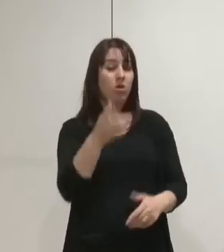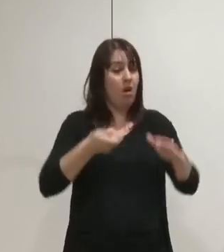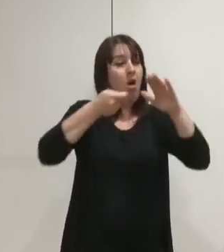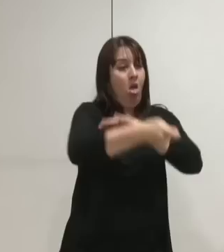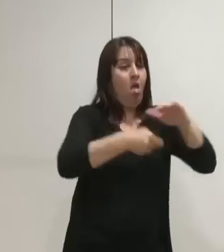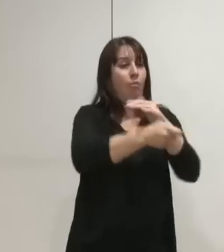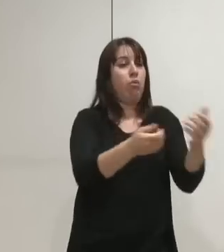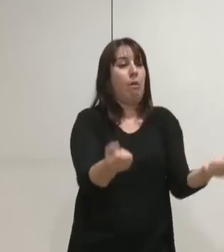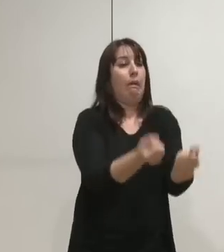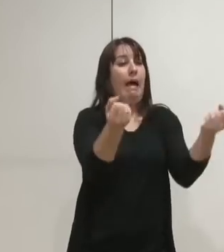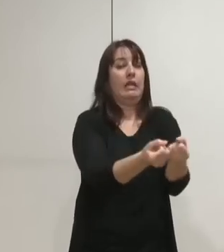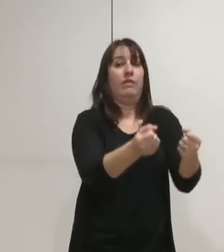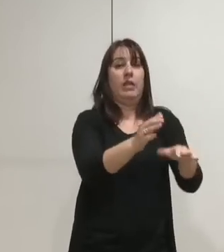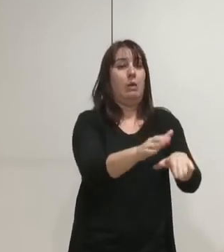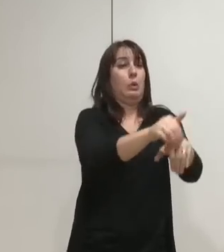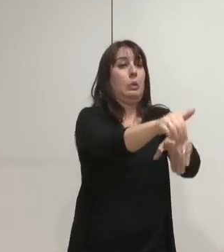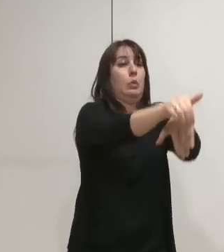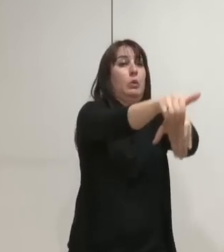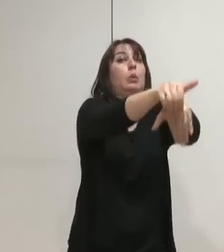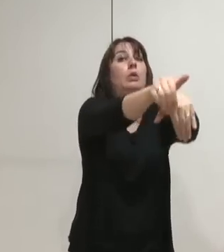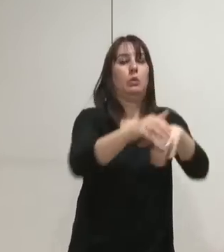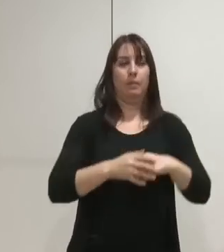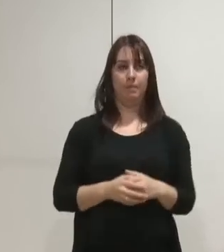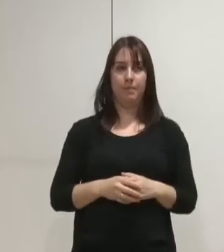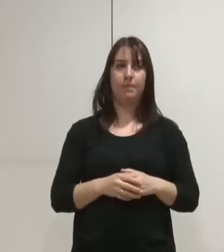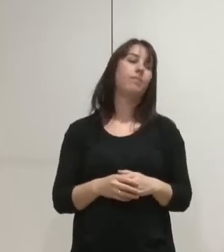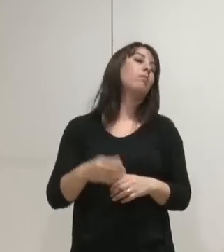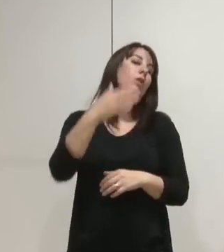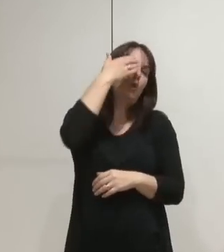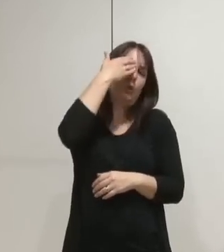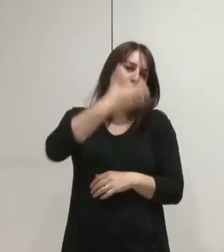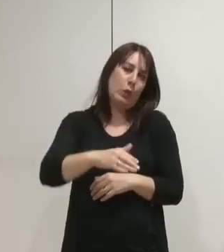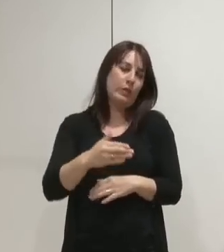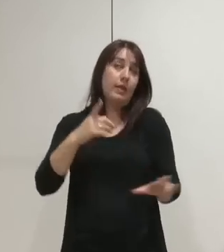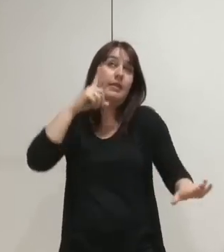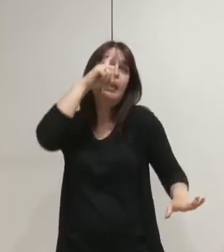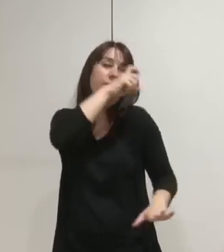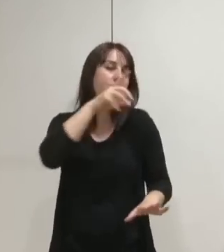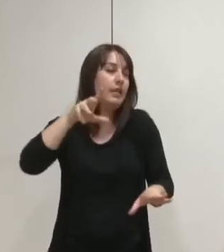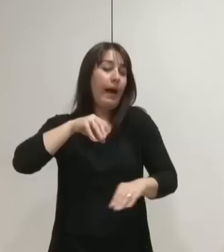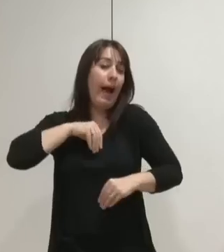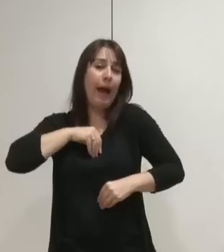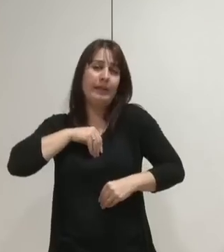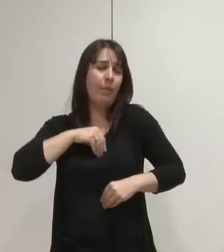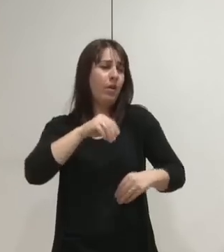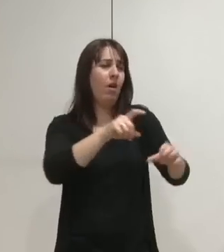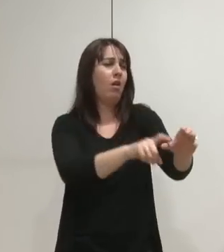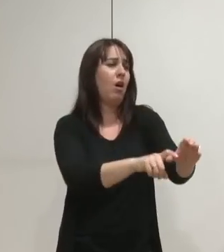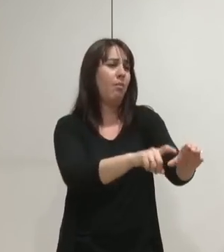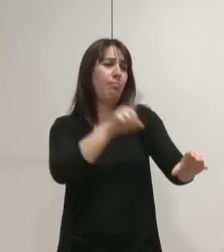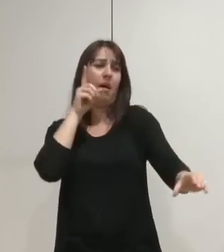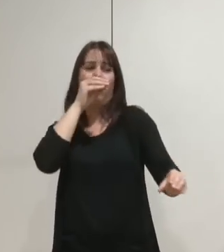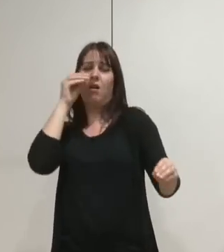semblant d'activité dans cette installation alors je sais il est douloureux d'envisager de se S et